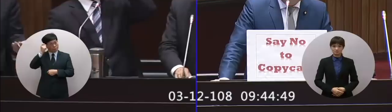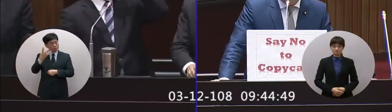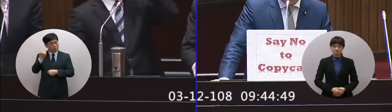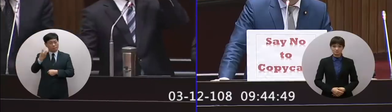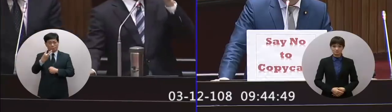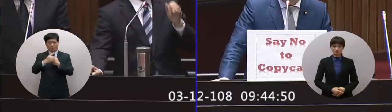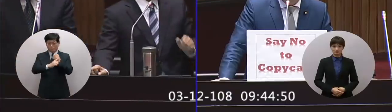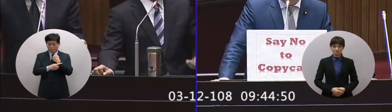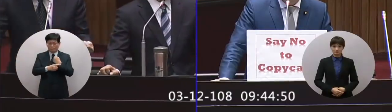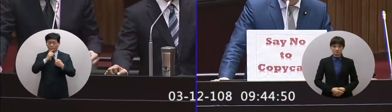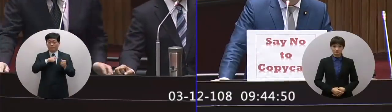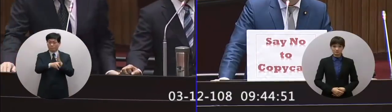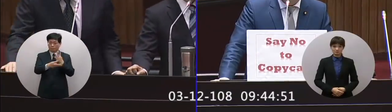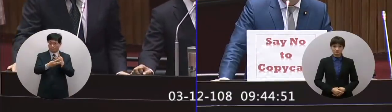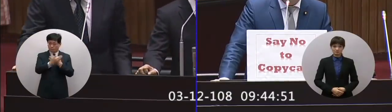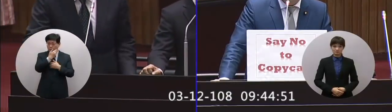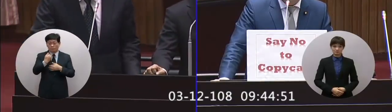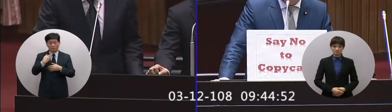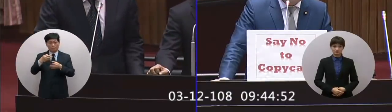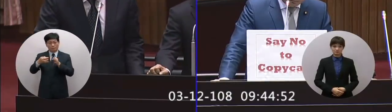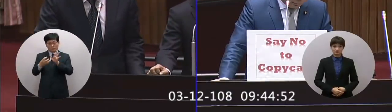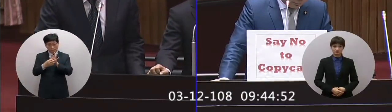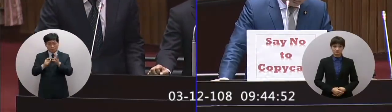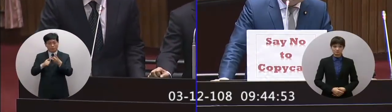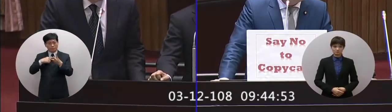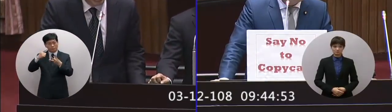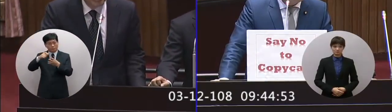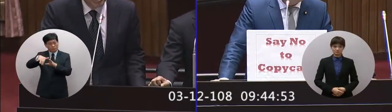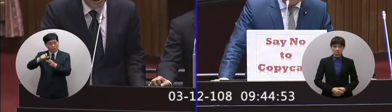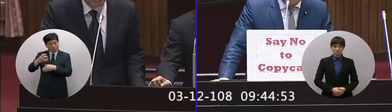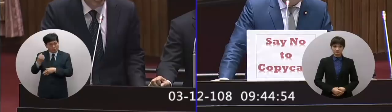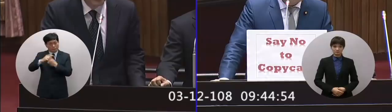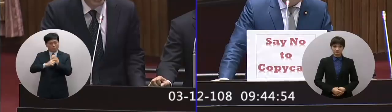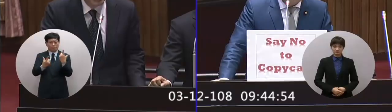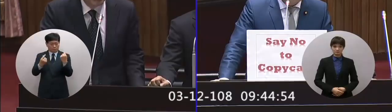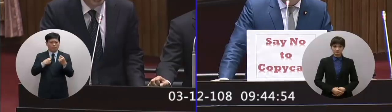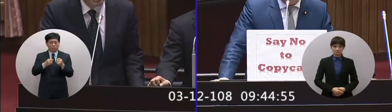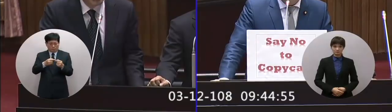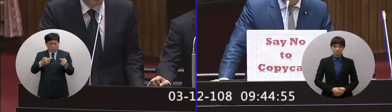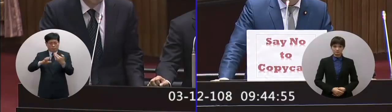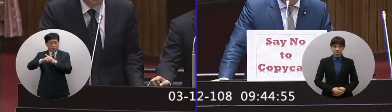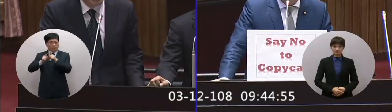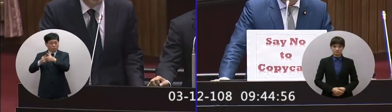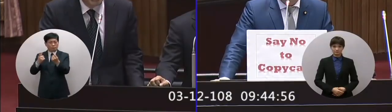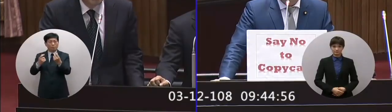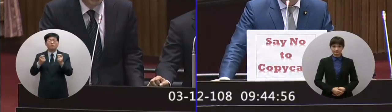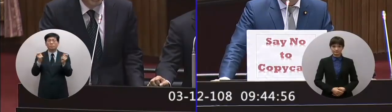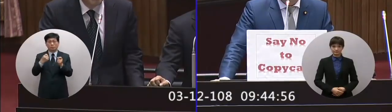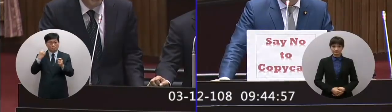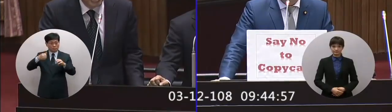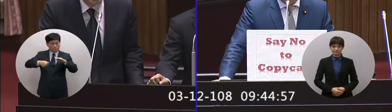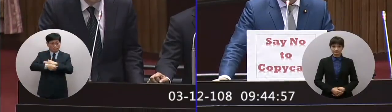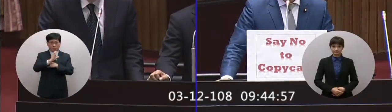三法，包括专利、商标跟著作权法，我想都是跟逐步在跟国际接轨。尤其我们最近要